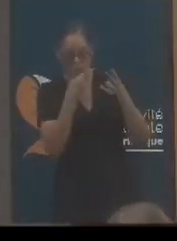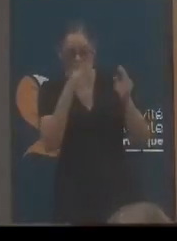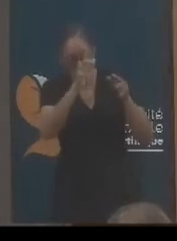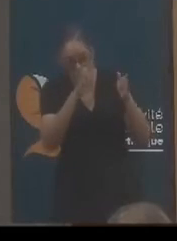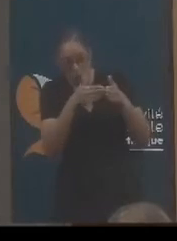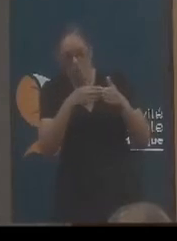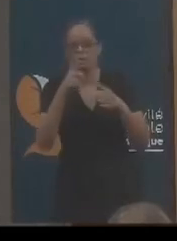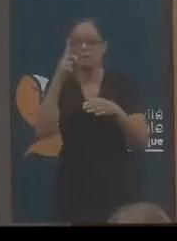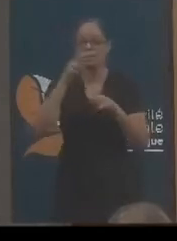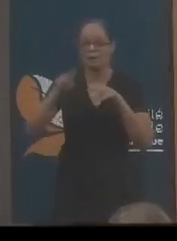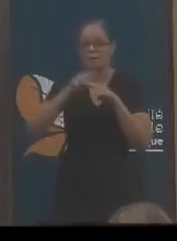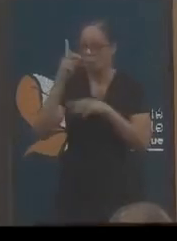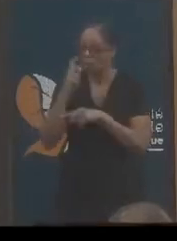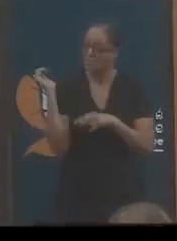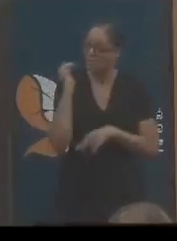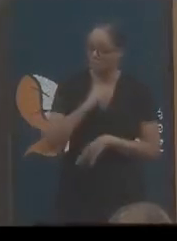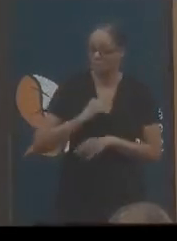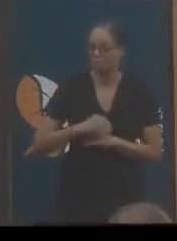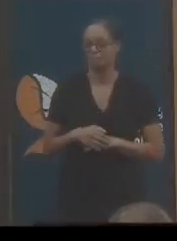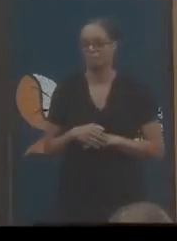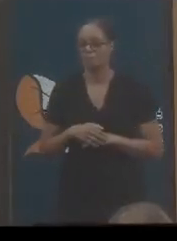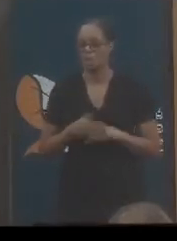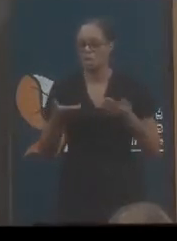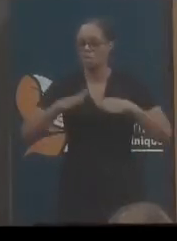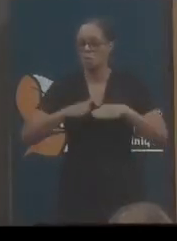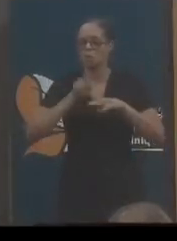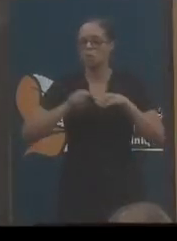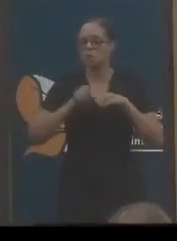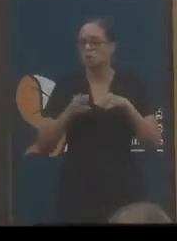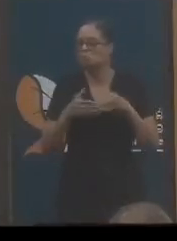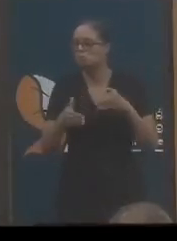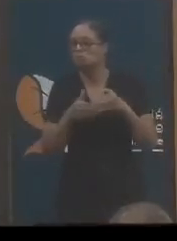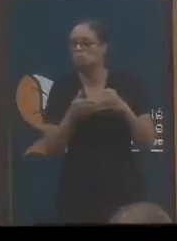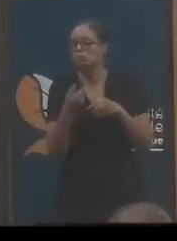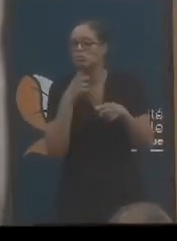rapidement. Nous avons une réunion de chantier qui est prévue dans quelques jours.